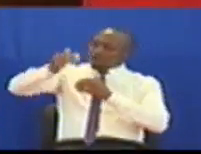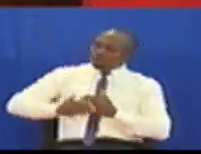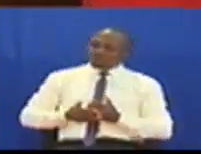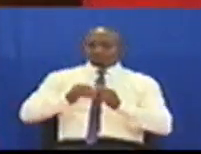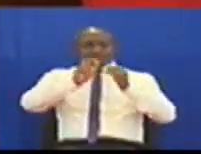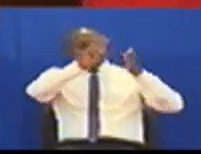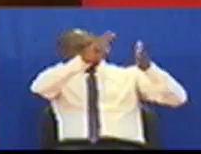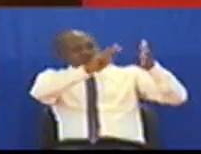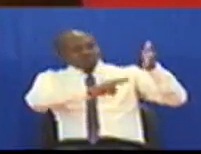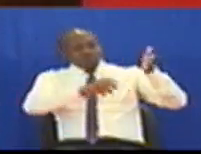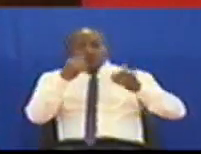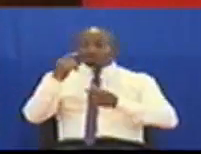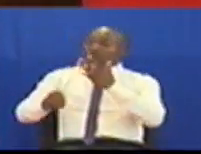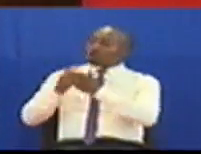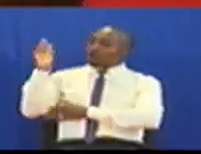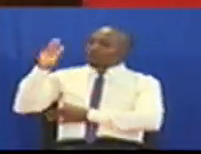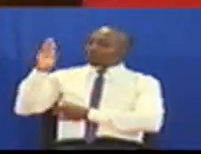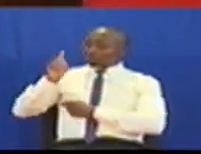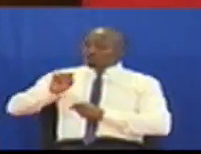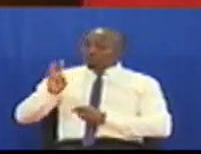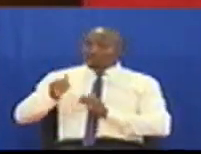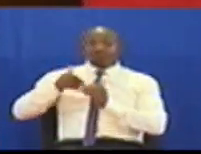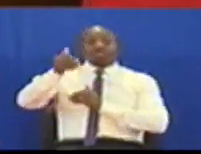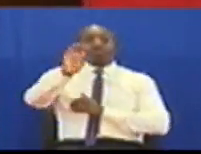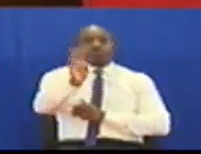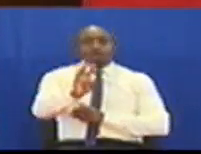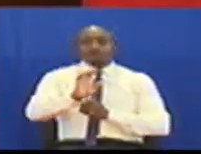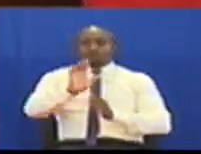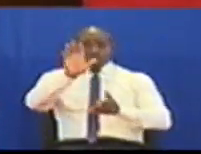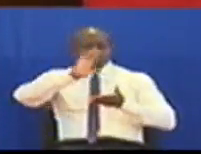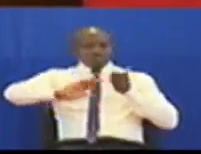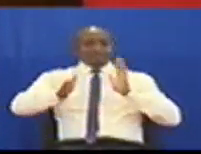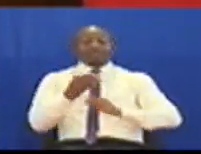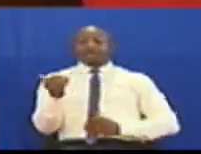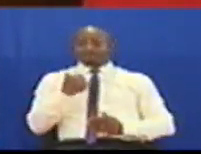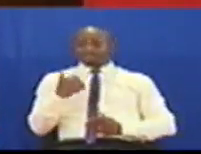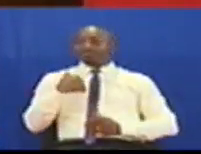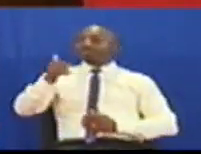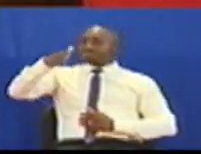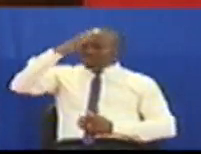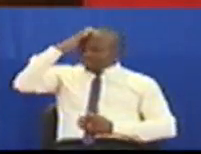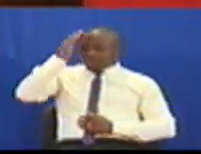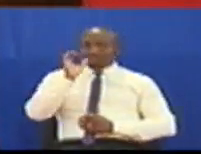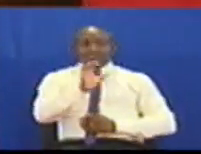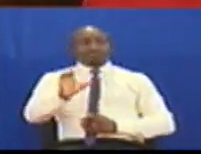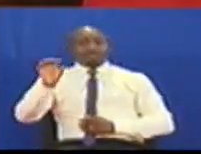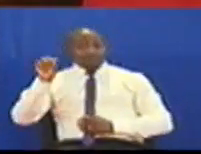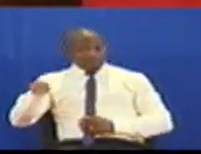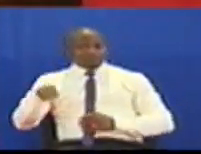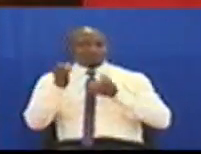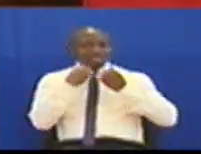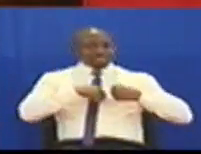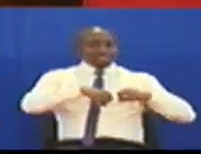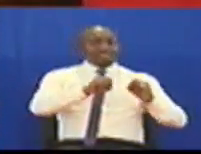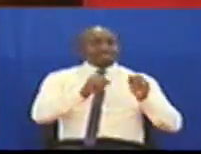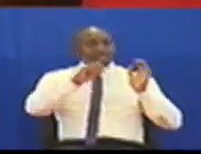waangalie tulikotoka, tuliko na tunakokwenda. Watakubaliana na mimi kwamba serikali ya Chama cha Mapinduzi inatekeleza